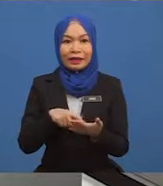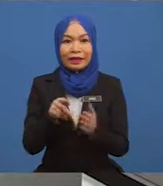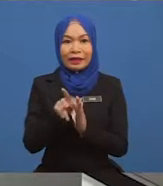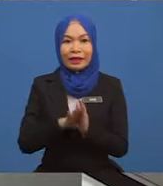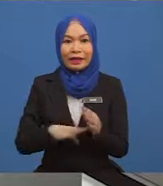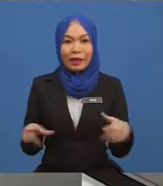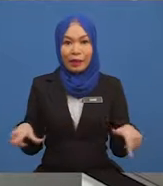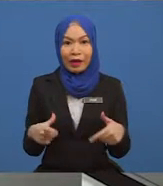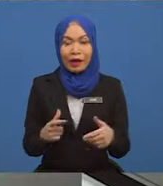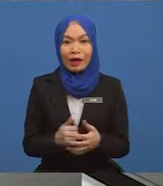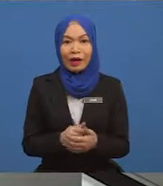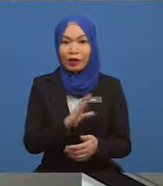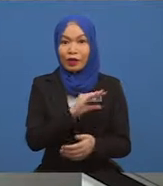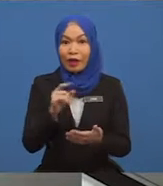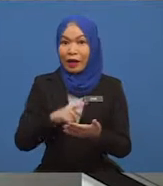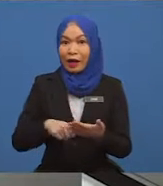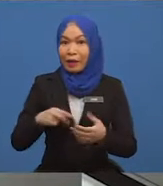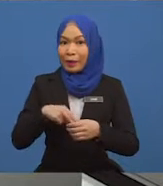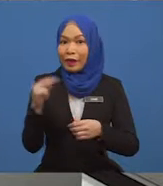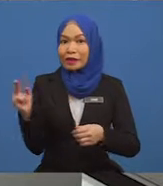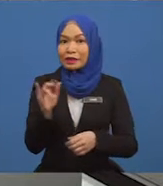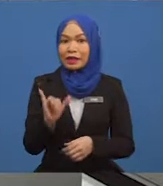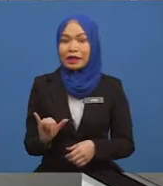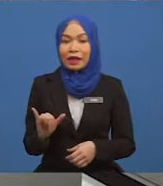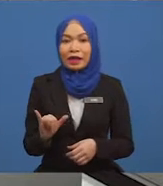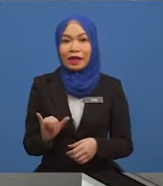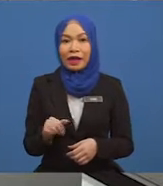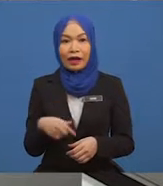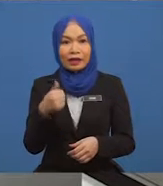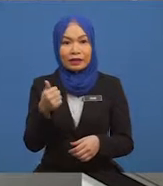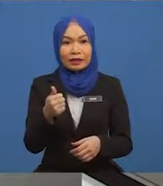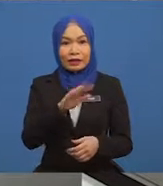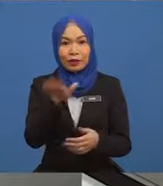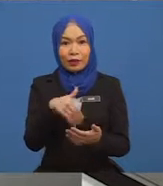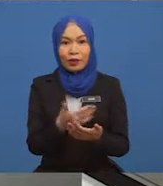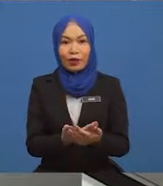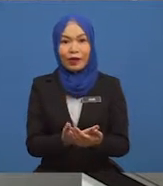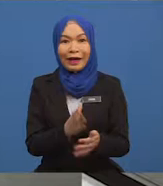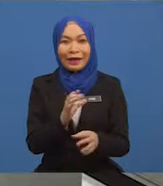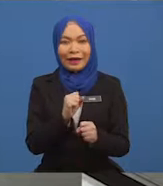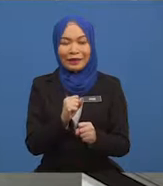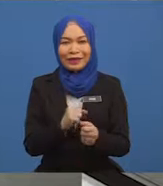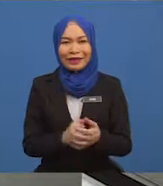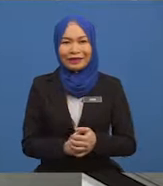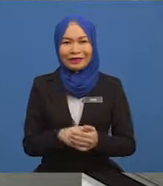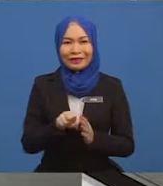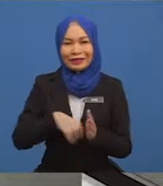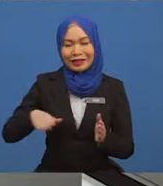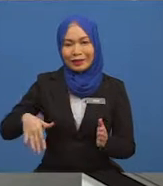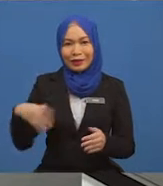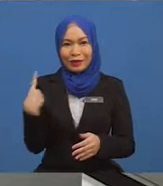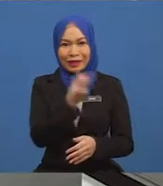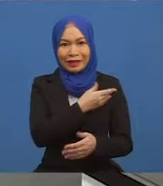diperoleh daripada proses tersebut. Sebelum kita teruskan, cikgu ingin bertanya kepada